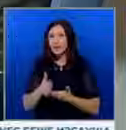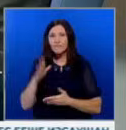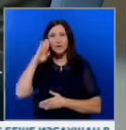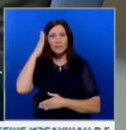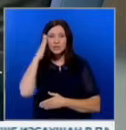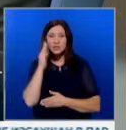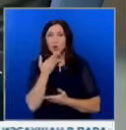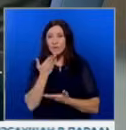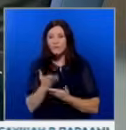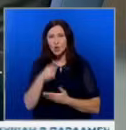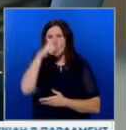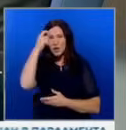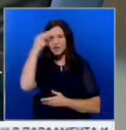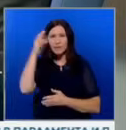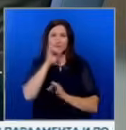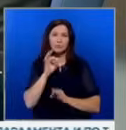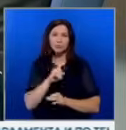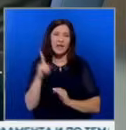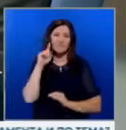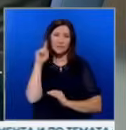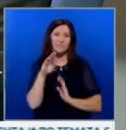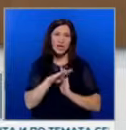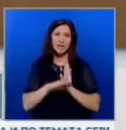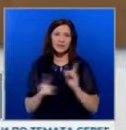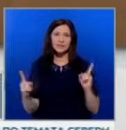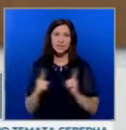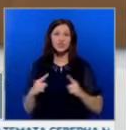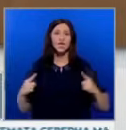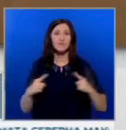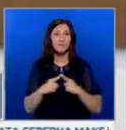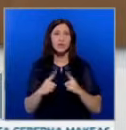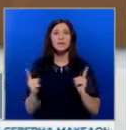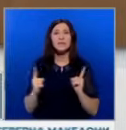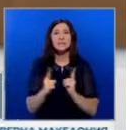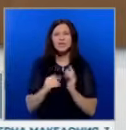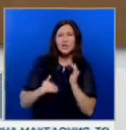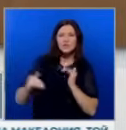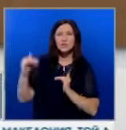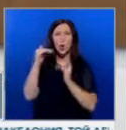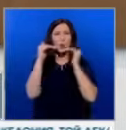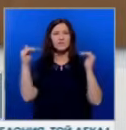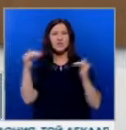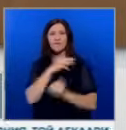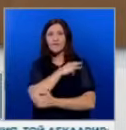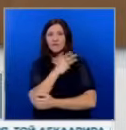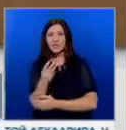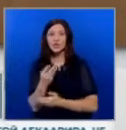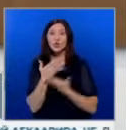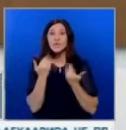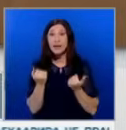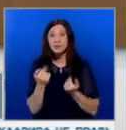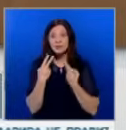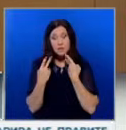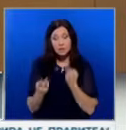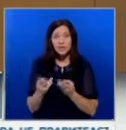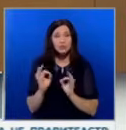горещата тема въобще не е в дневния ред на срещата на върха. На среща на високо равнище във Вашингтон няма да се